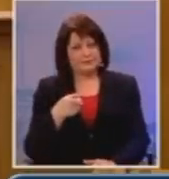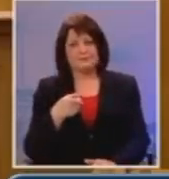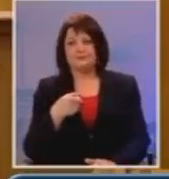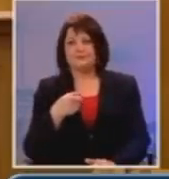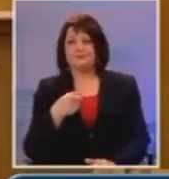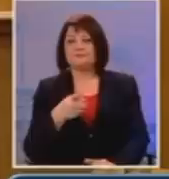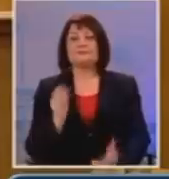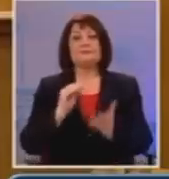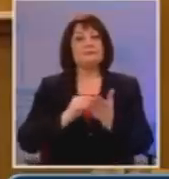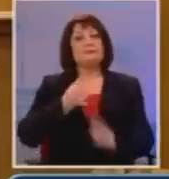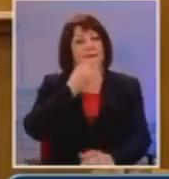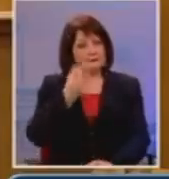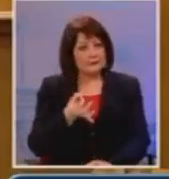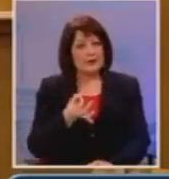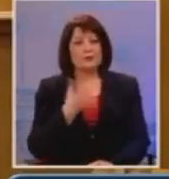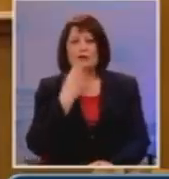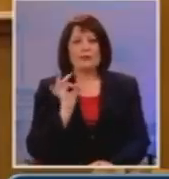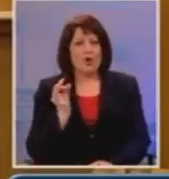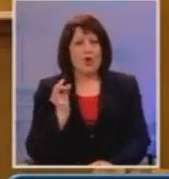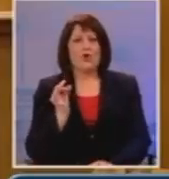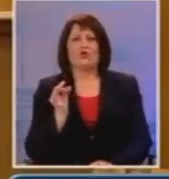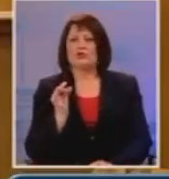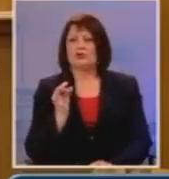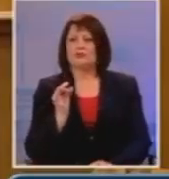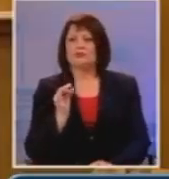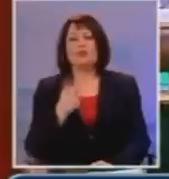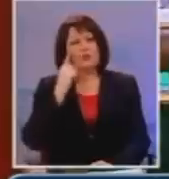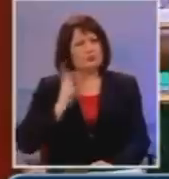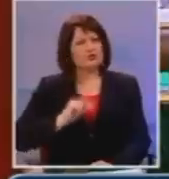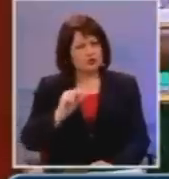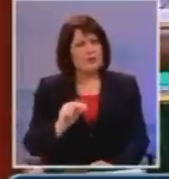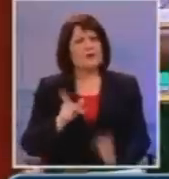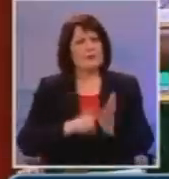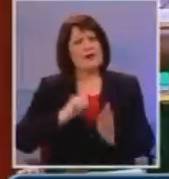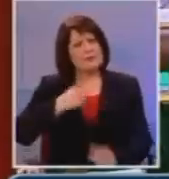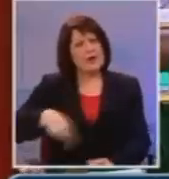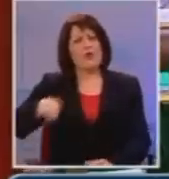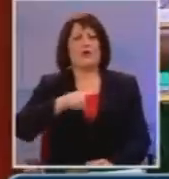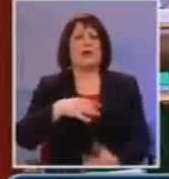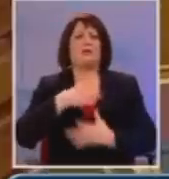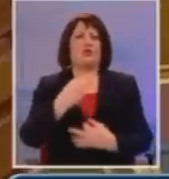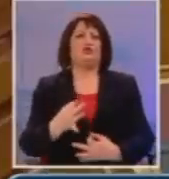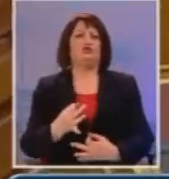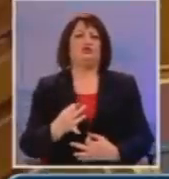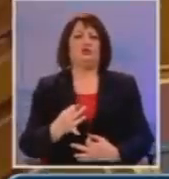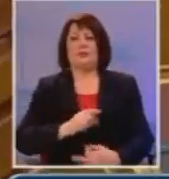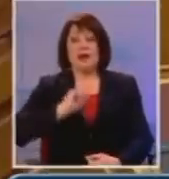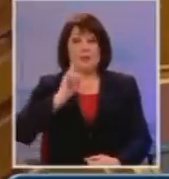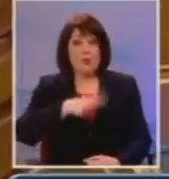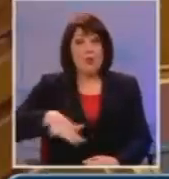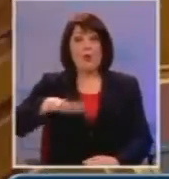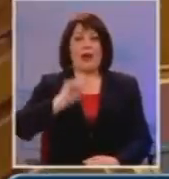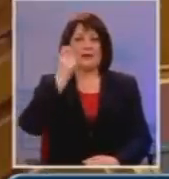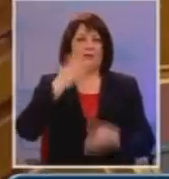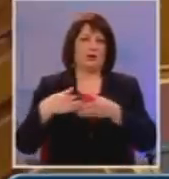Παίρνω επίσης το λόγο και νομίζω ότι το ίδιο πρέπει να κάνουν και όλοι οι εκπρόσωποι από όλες τις πτέρυγες της